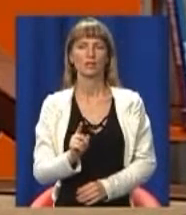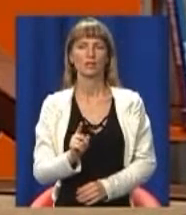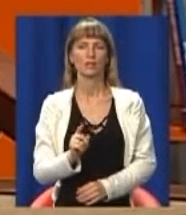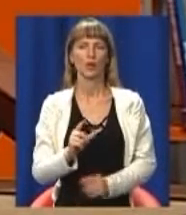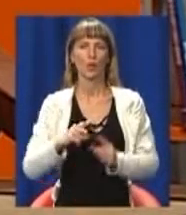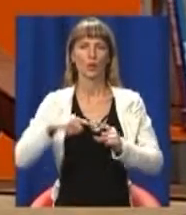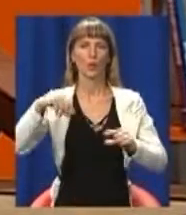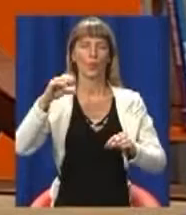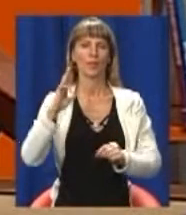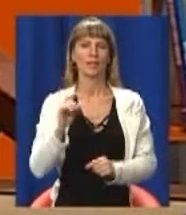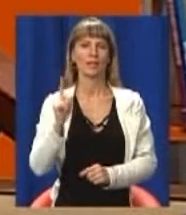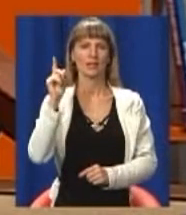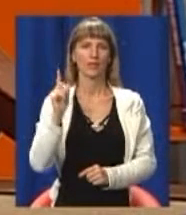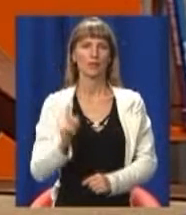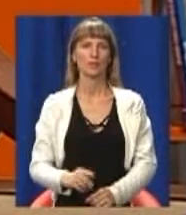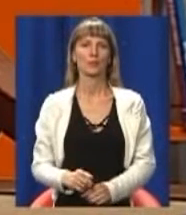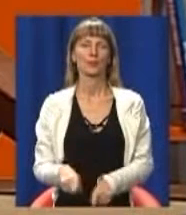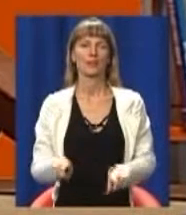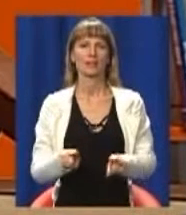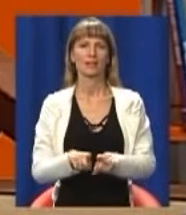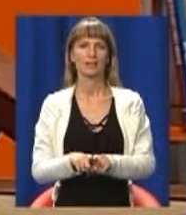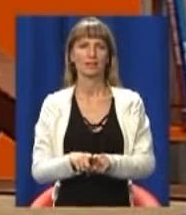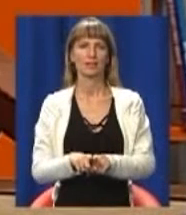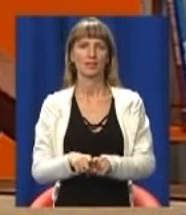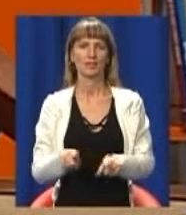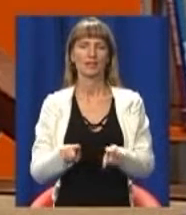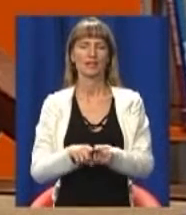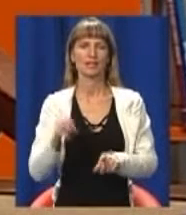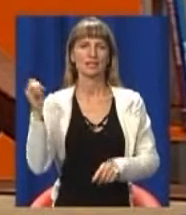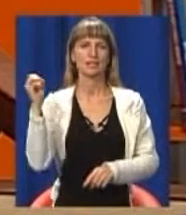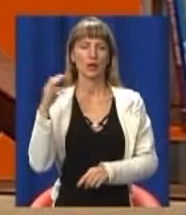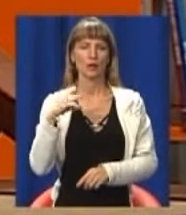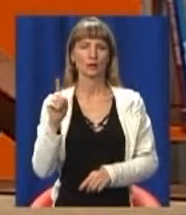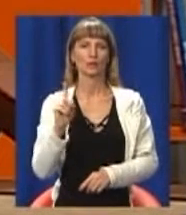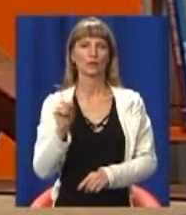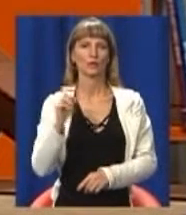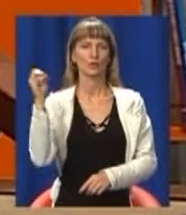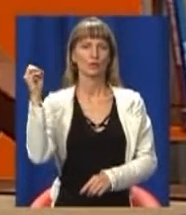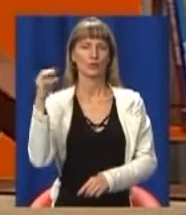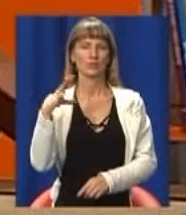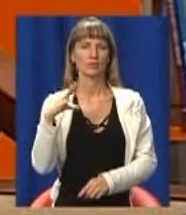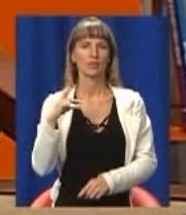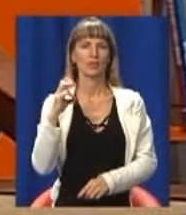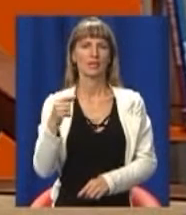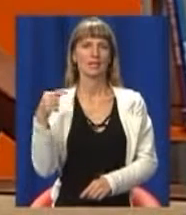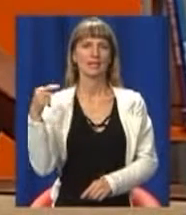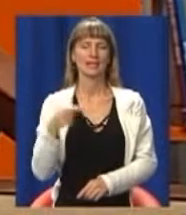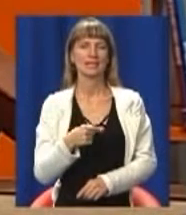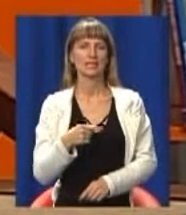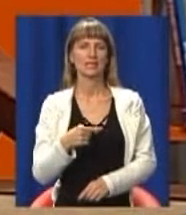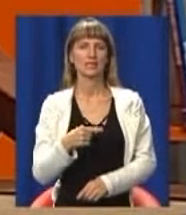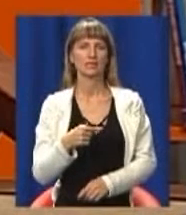на небі така ж, як Сонце, тому що Сонце на